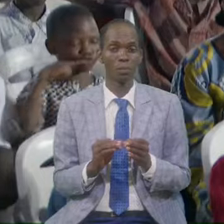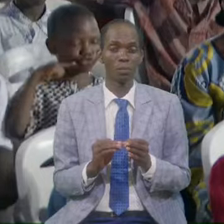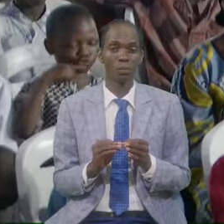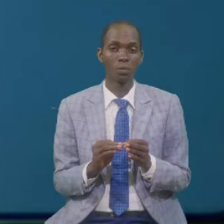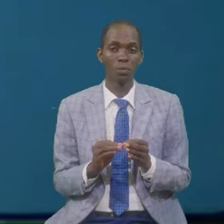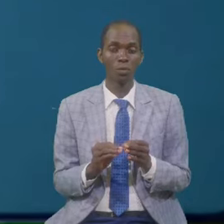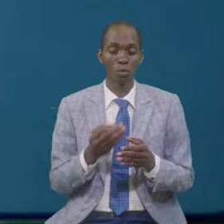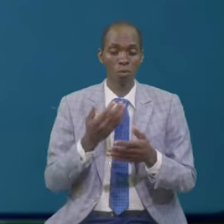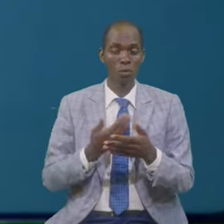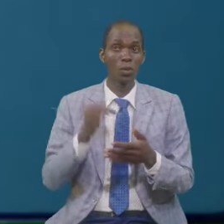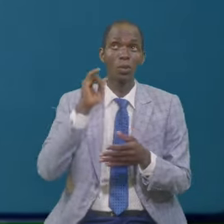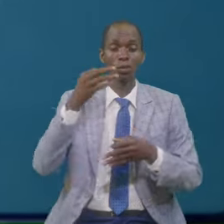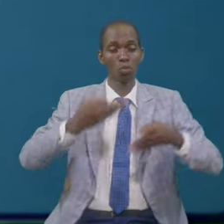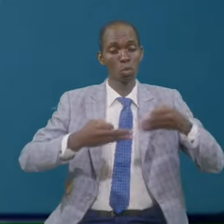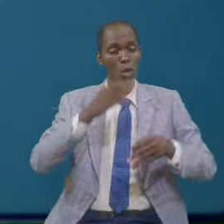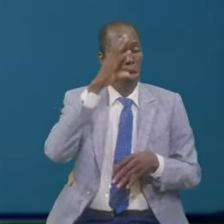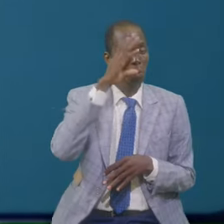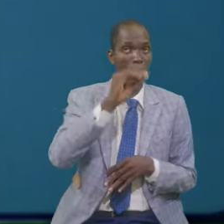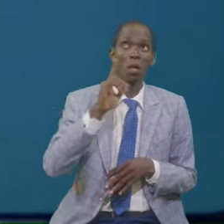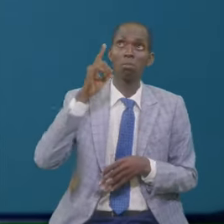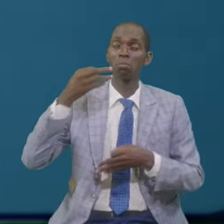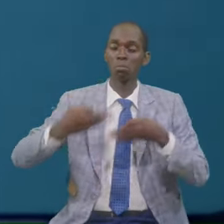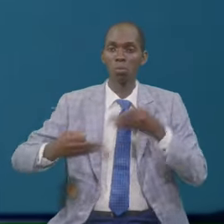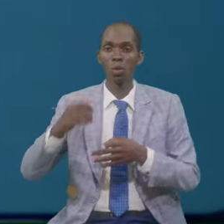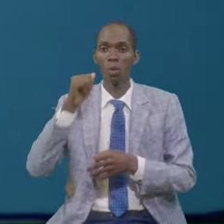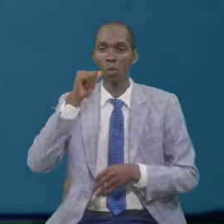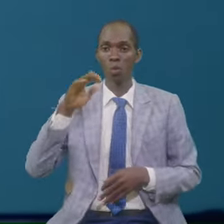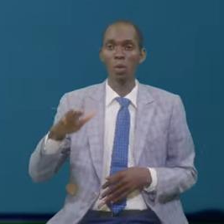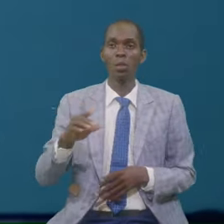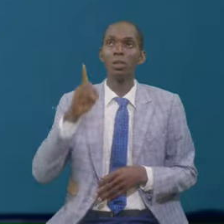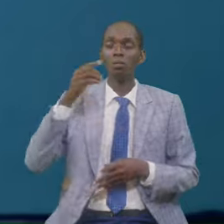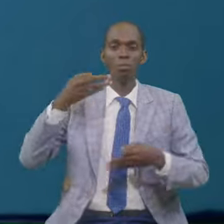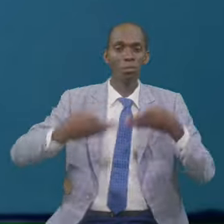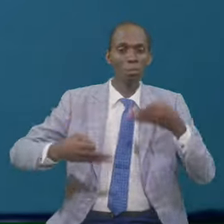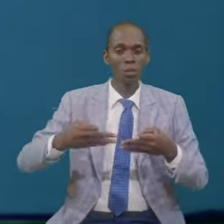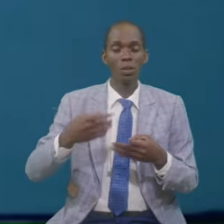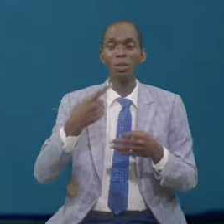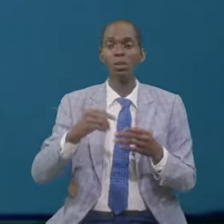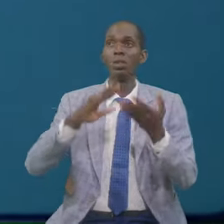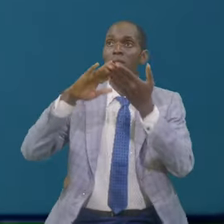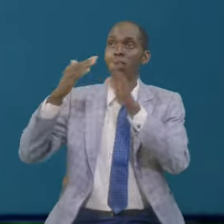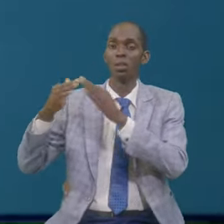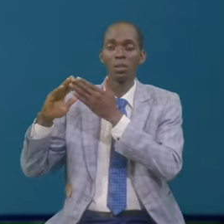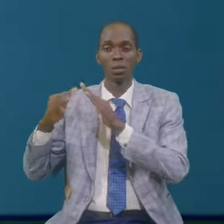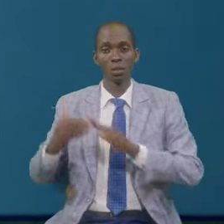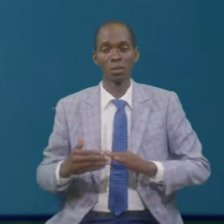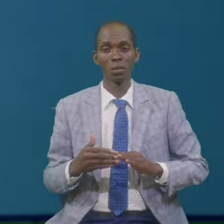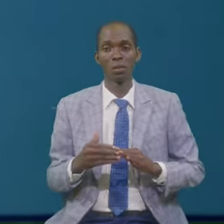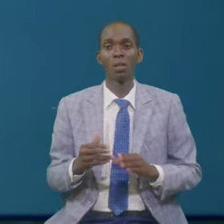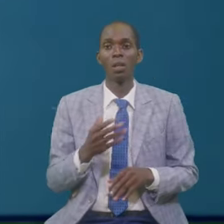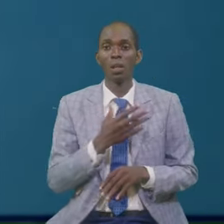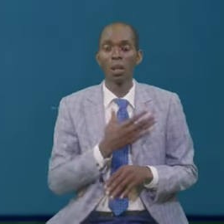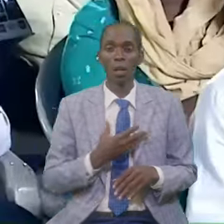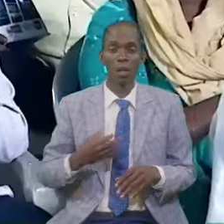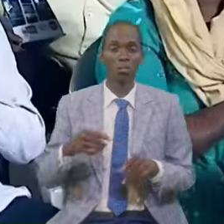the woman. ఆయన పురుషుడిని స్త్రీని తీర్పు తీరుస్తాడు. He judges a city. యేసు అక్కడ కూర్చుని ఉన్నారు. Like Sodom and